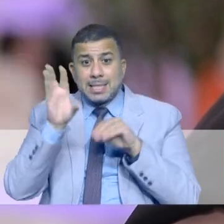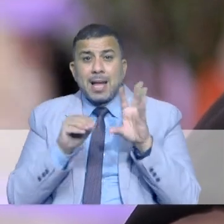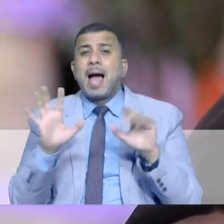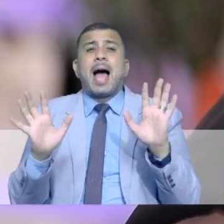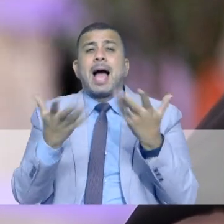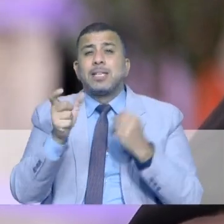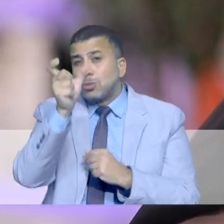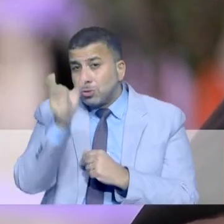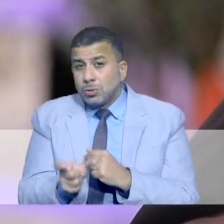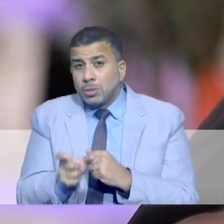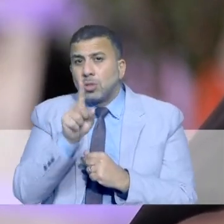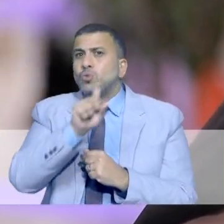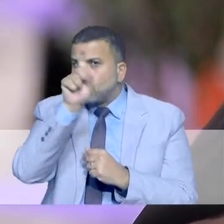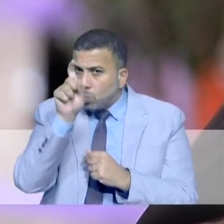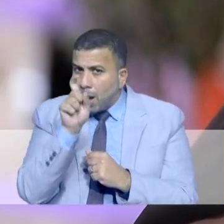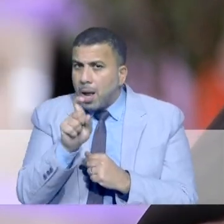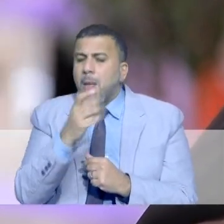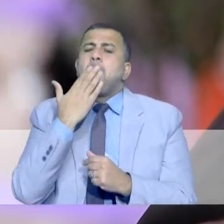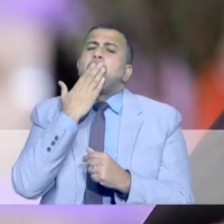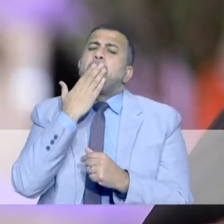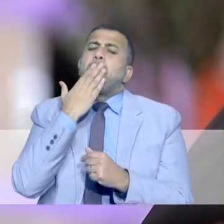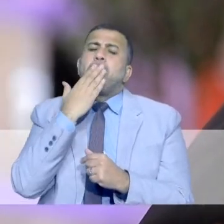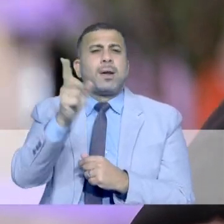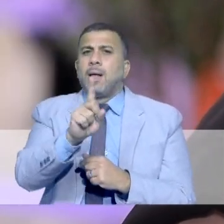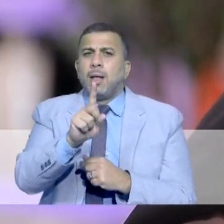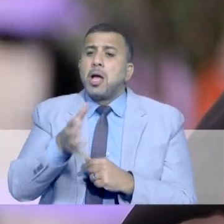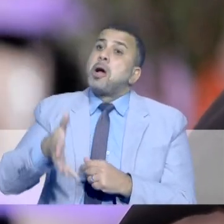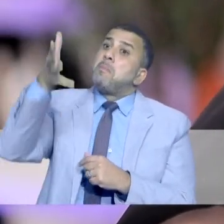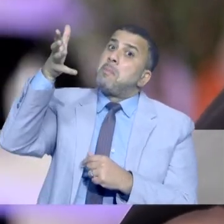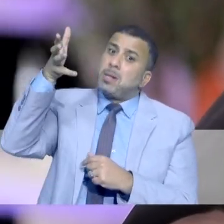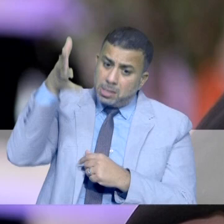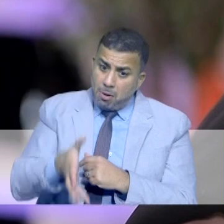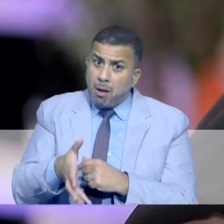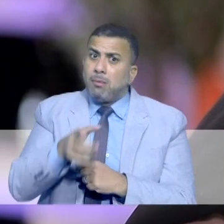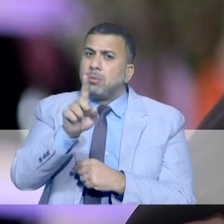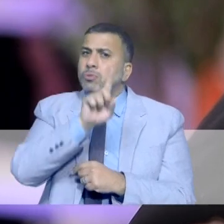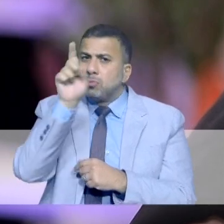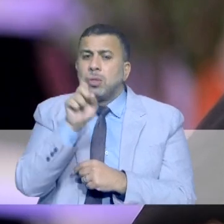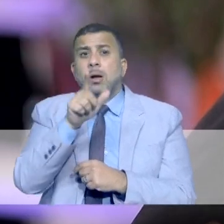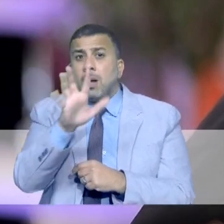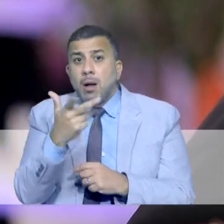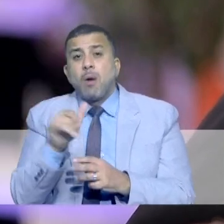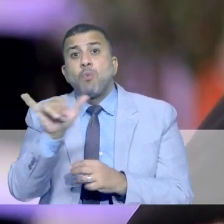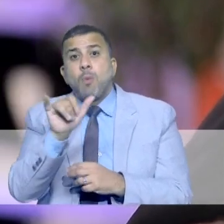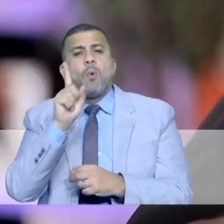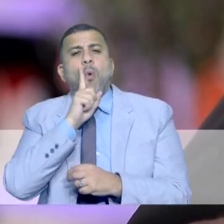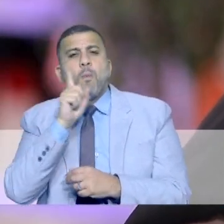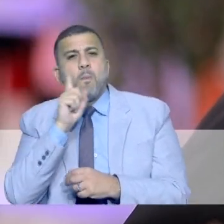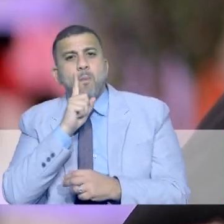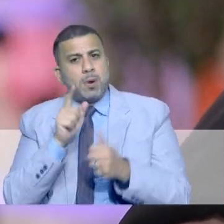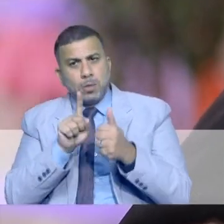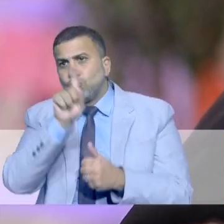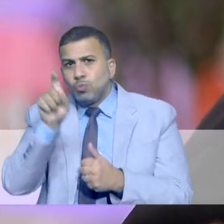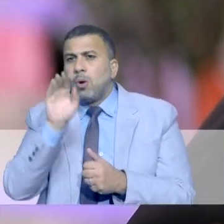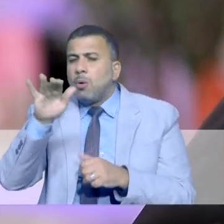شخص عنده سؤال يسأل وما يتردد في السؤال، سواء كبير ولا صغير، وأول شخص يلجأ له أهله اللي هي أمه، إذا